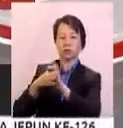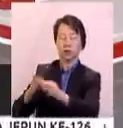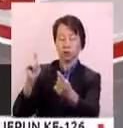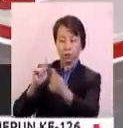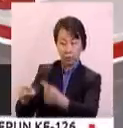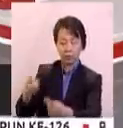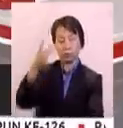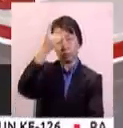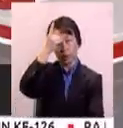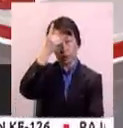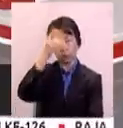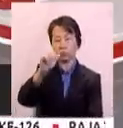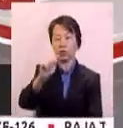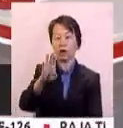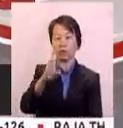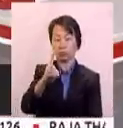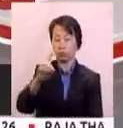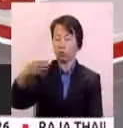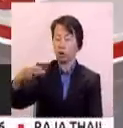kepada Datuk Seri Abdul Hamid.